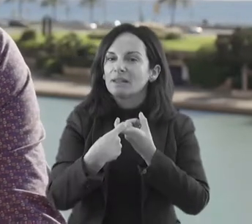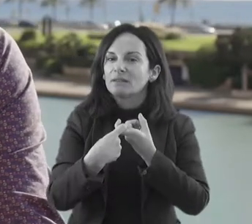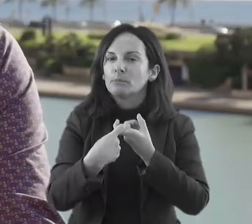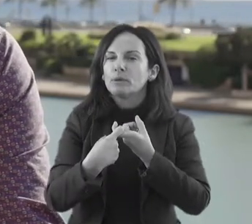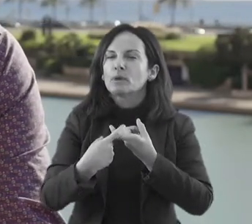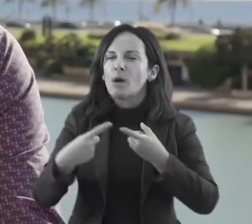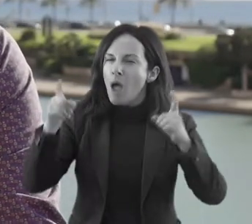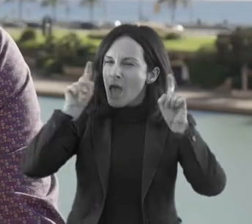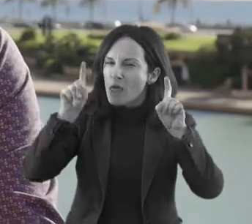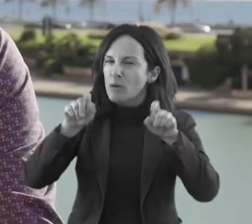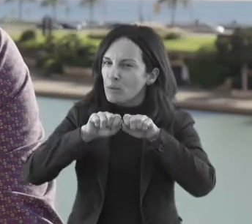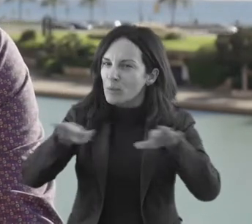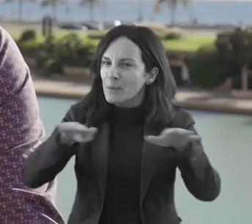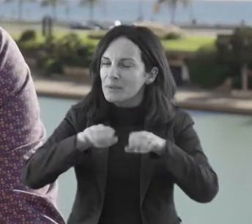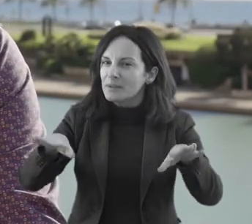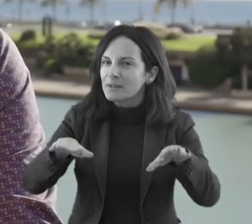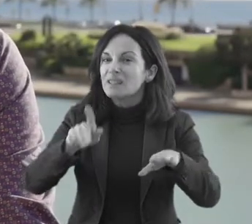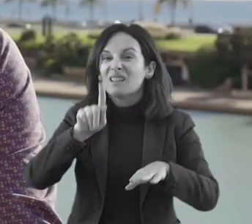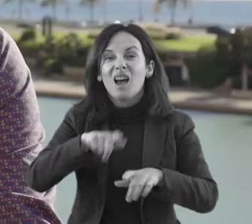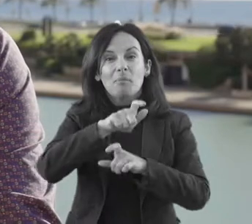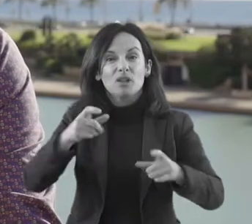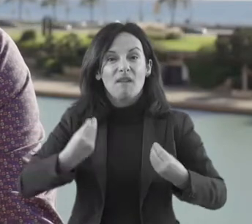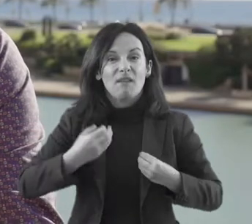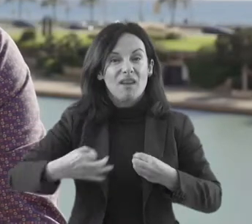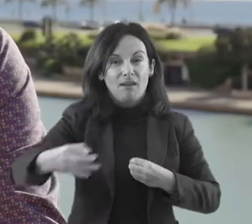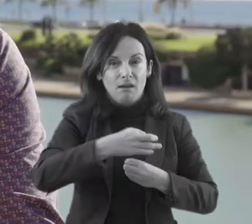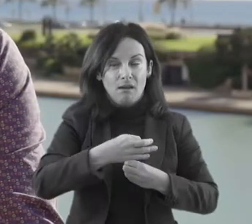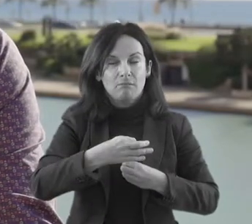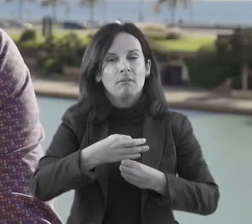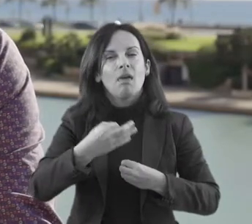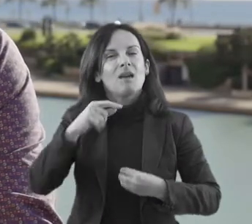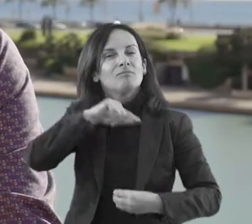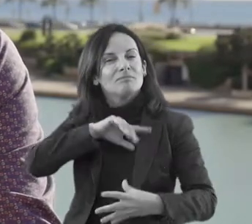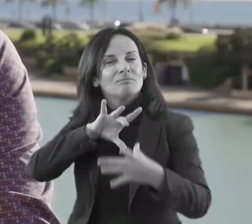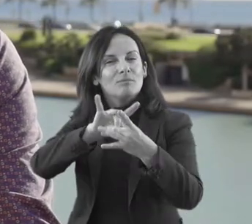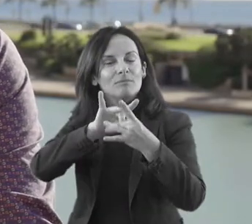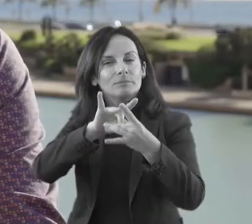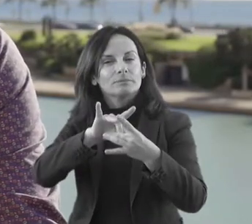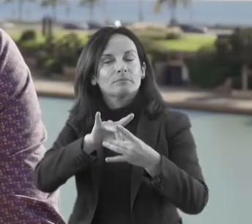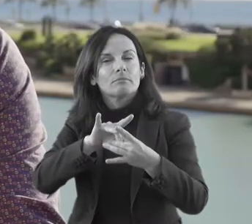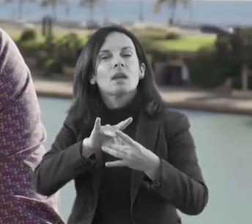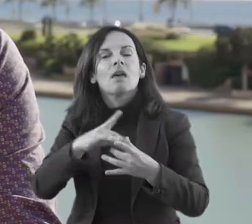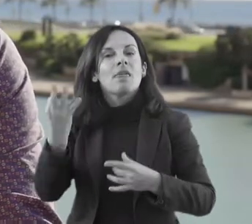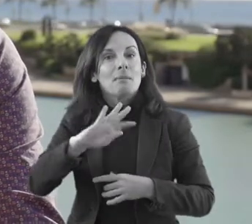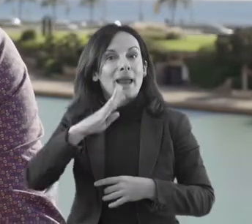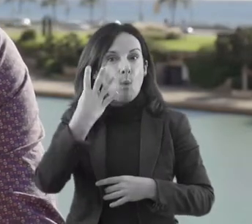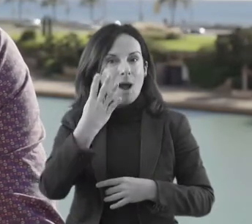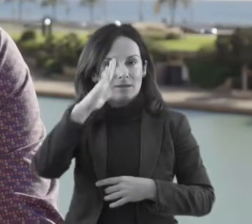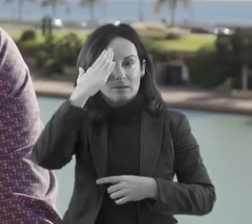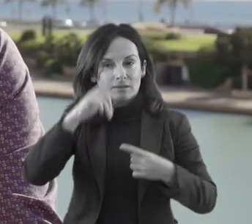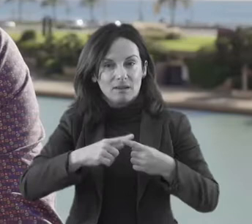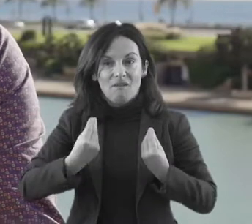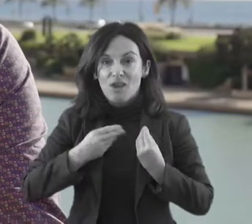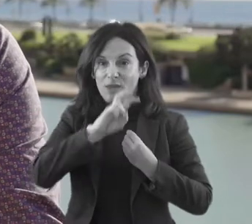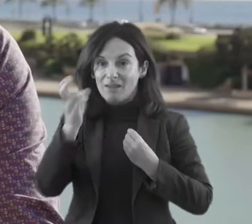població i a la ciutadania de Mallorca i de les Illes. I aquest museu ha de girar al voltant de quatre eixos: la biodiversitat, l'arqueologia